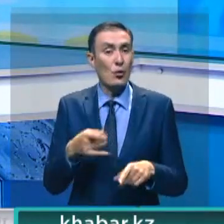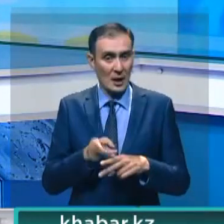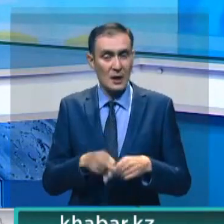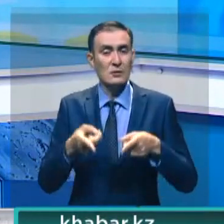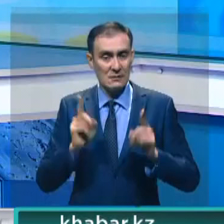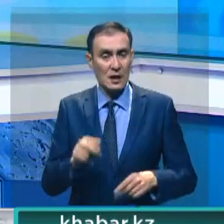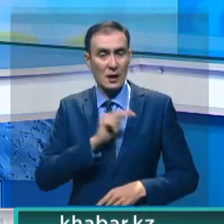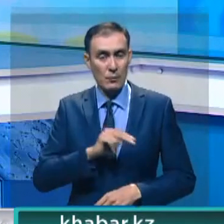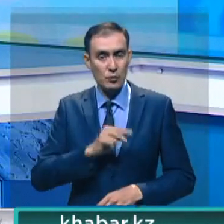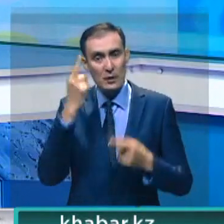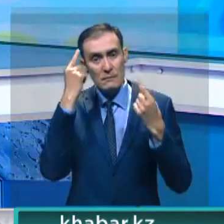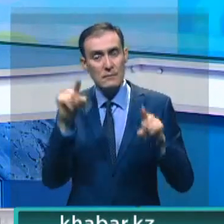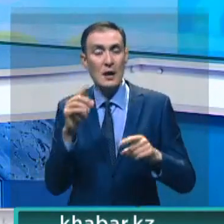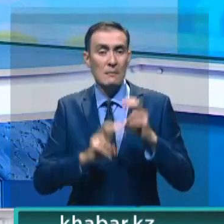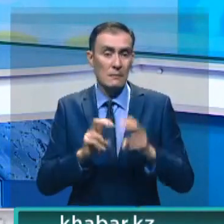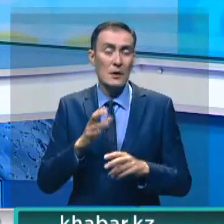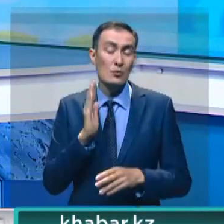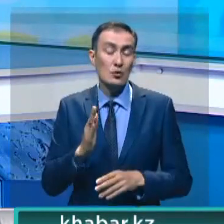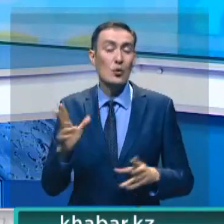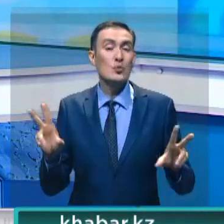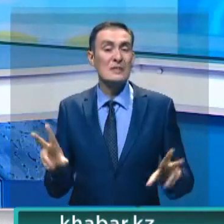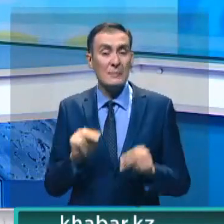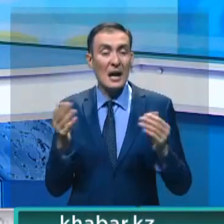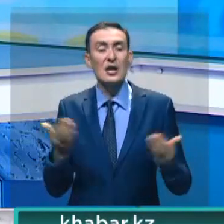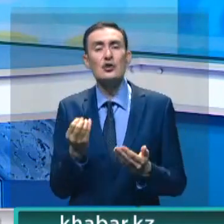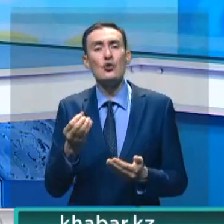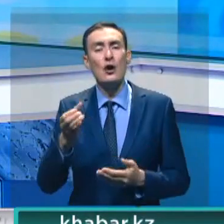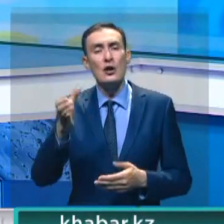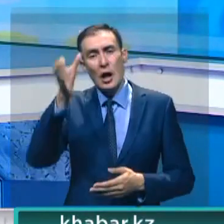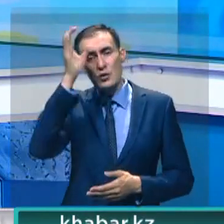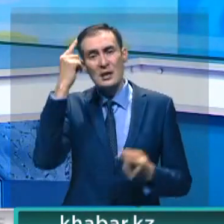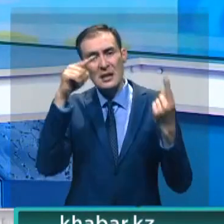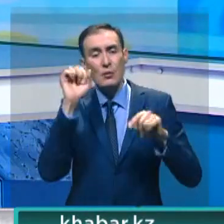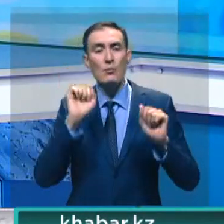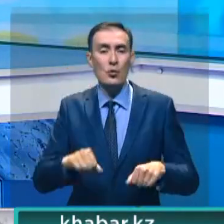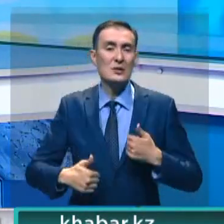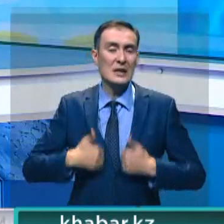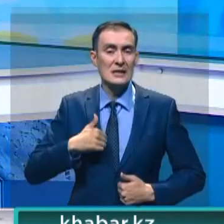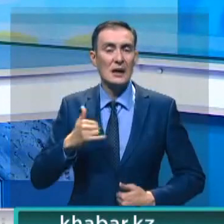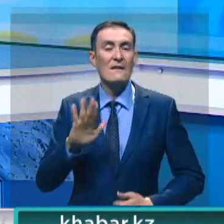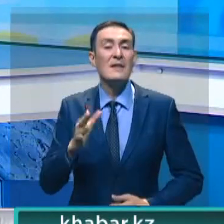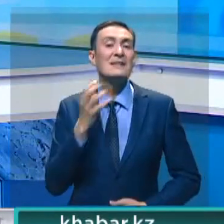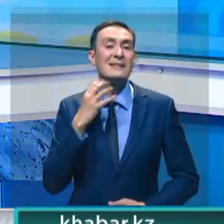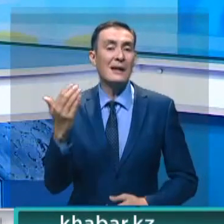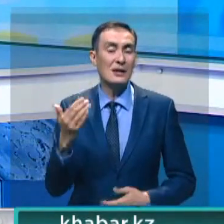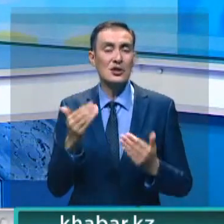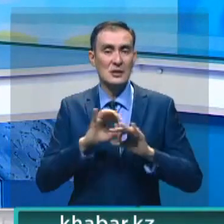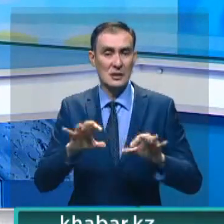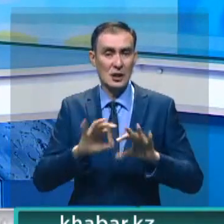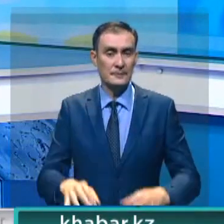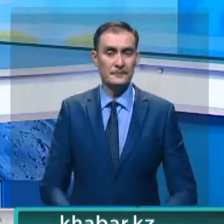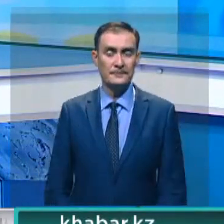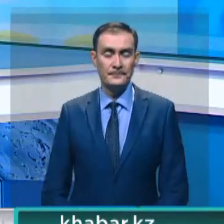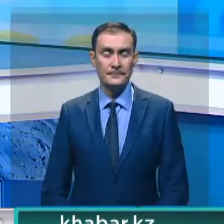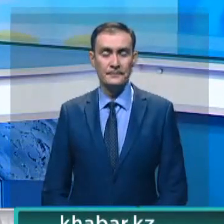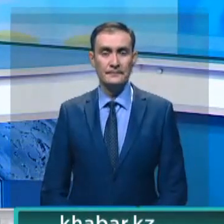тоже работают новаторы. Я думаю, добьются успеха. Какими еще научными разработками могут гордиться в Кызылорде, расскажет Кристина